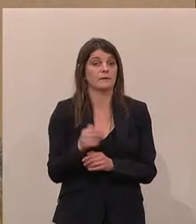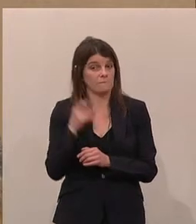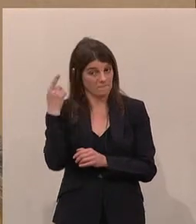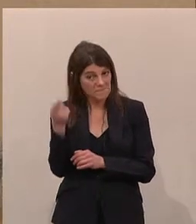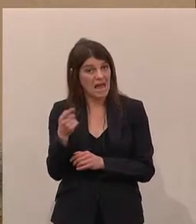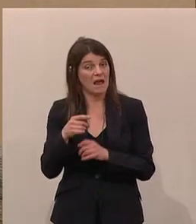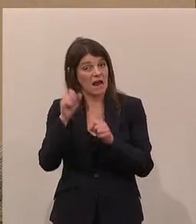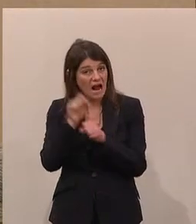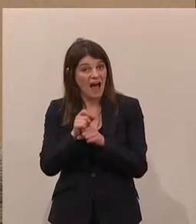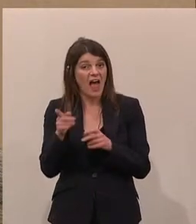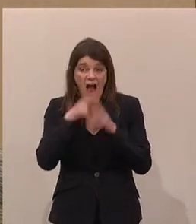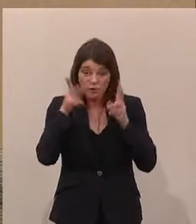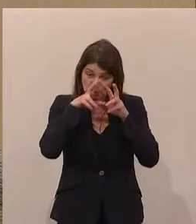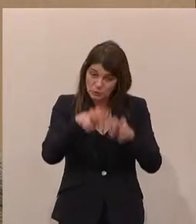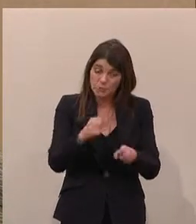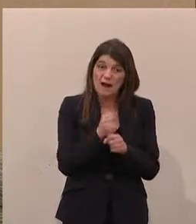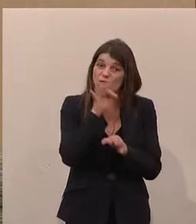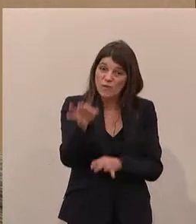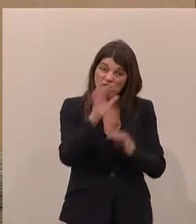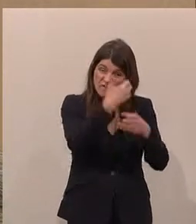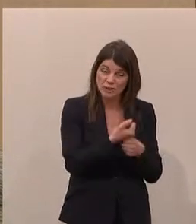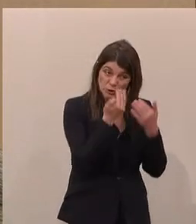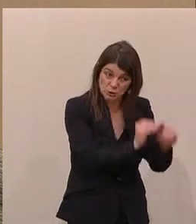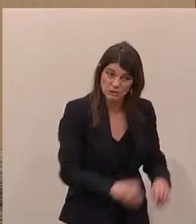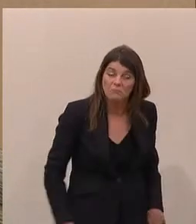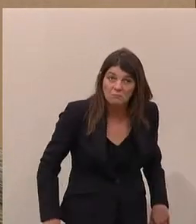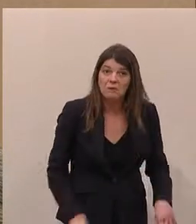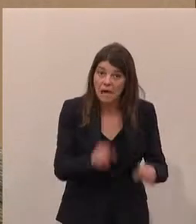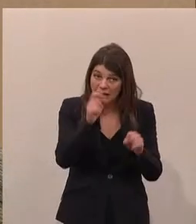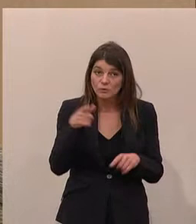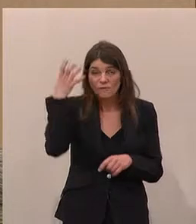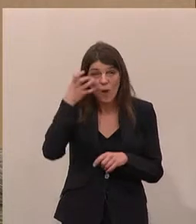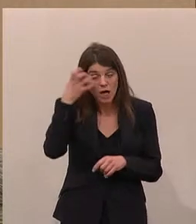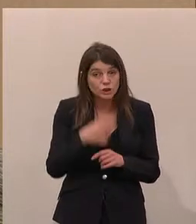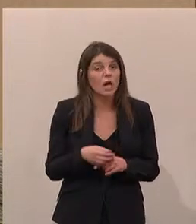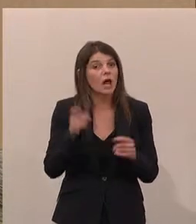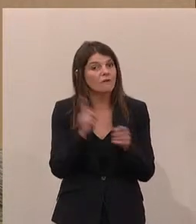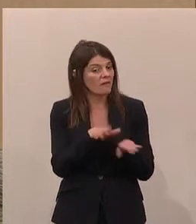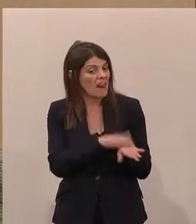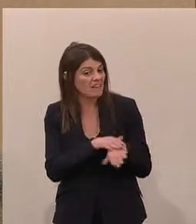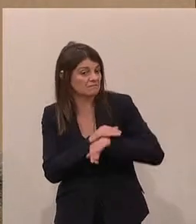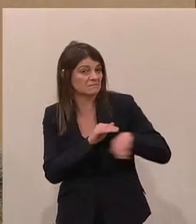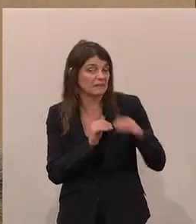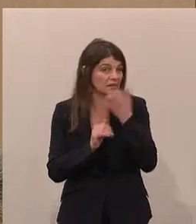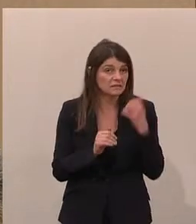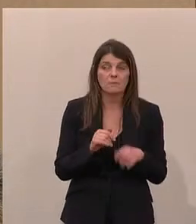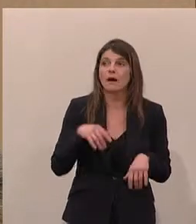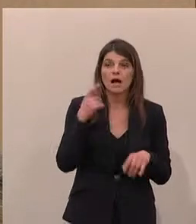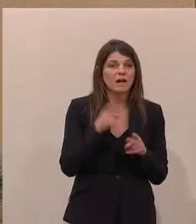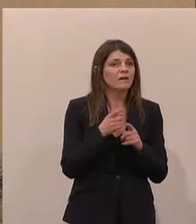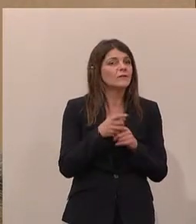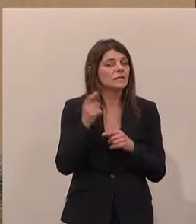Verfassungsschutz stattfindet? Können Sie sich vorstellen, dass unter der Führung eines linksextremen Oberst im Verfassungsschutz